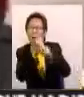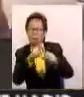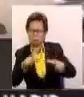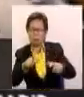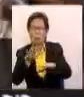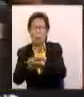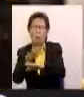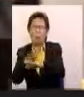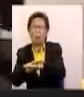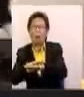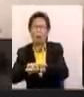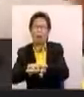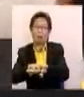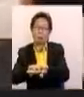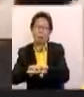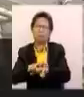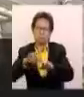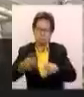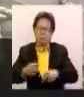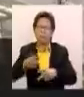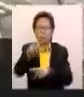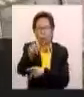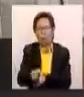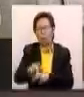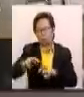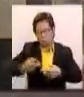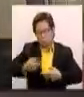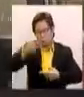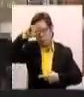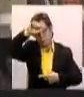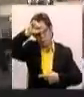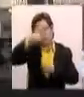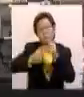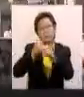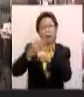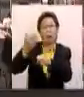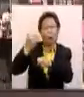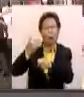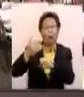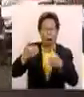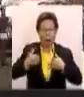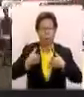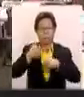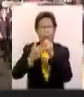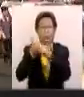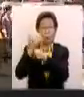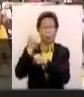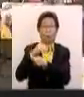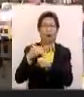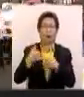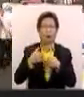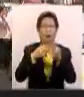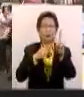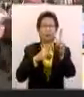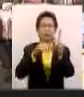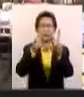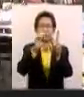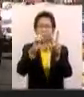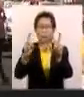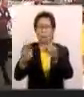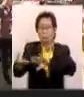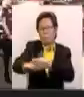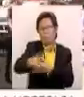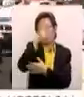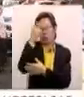paling ramai menjadi mangsa AIDS. Tahun lalu juga menyaksikan 201 orang maut